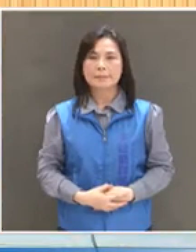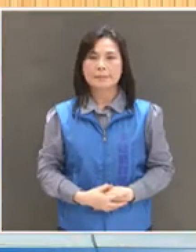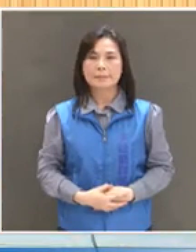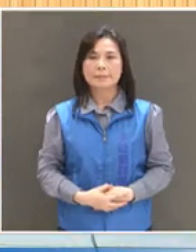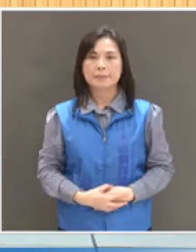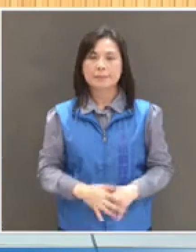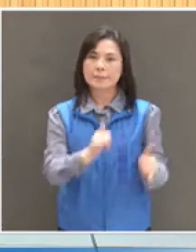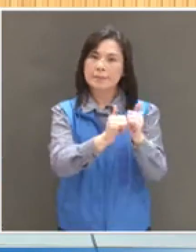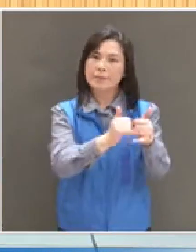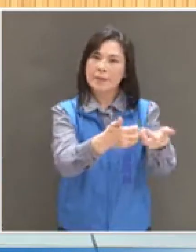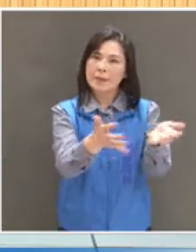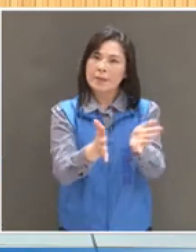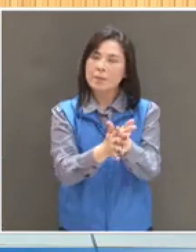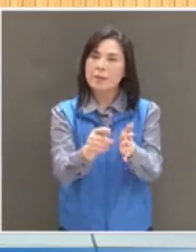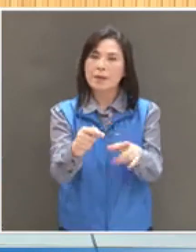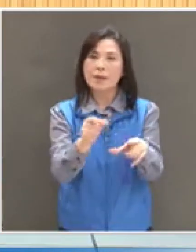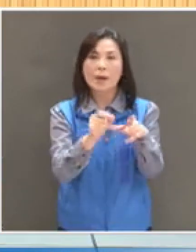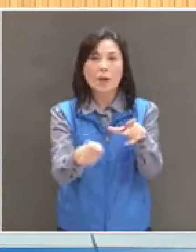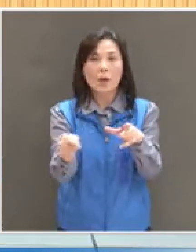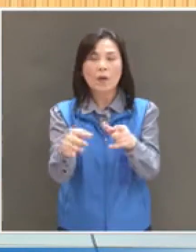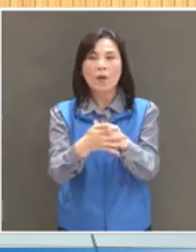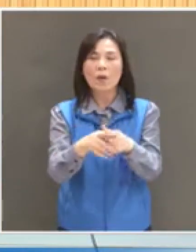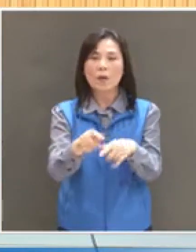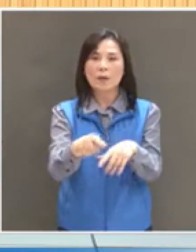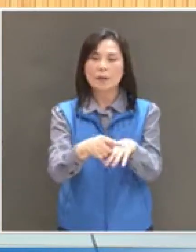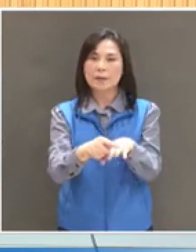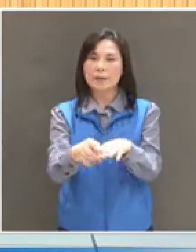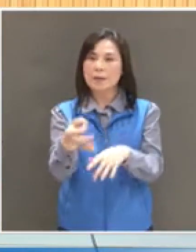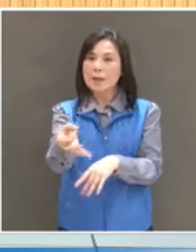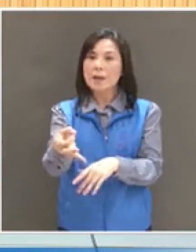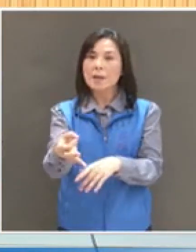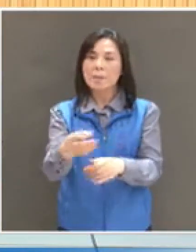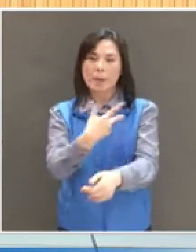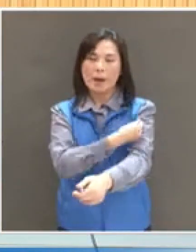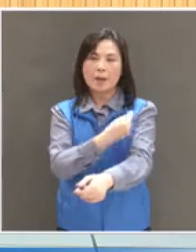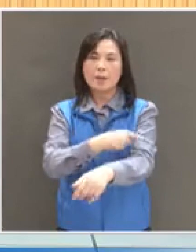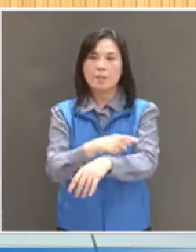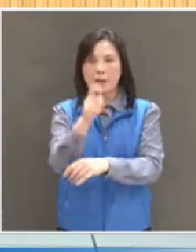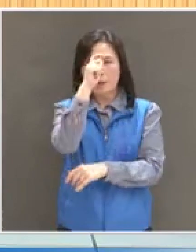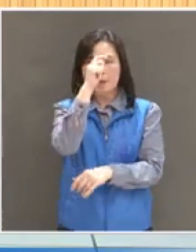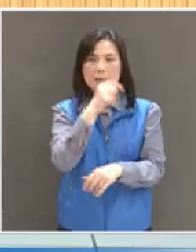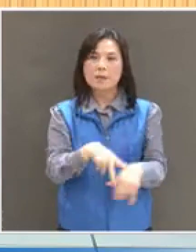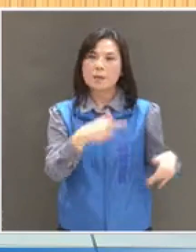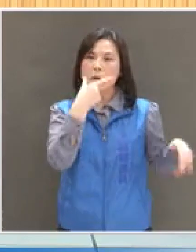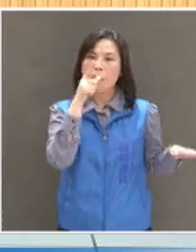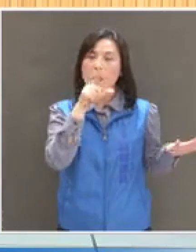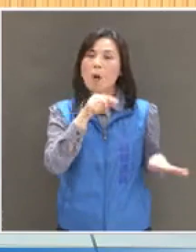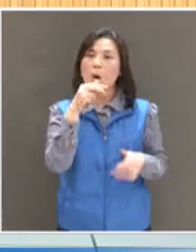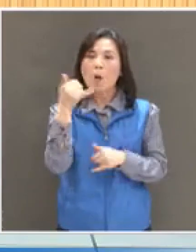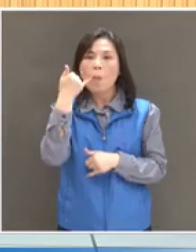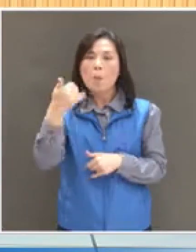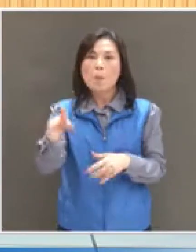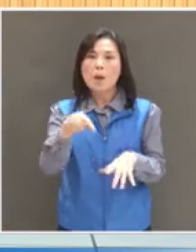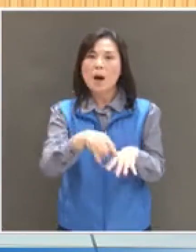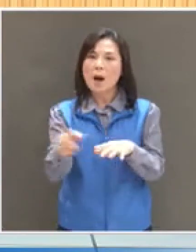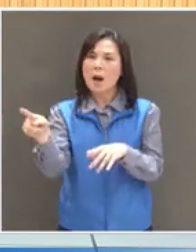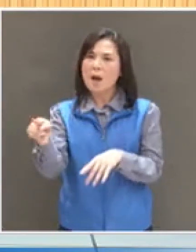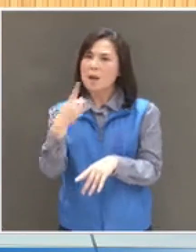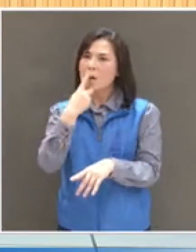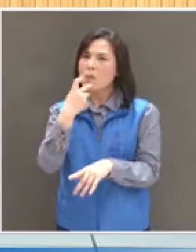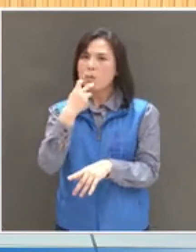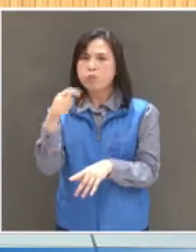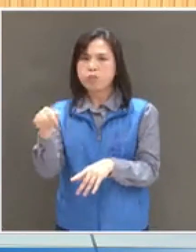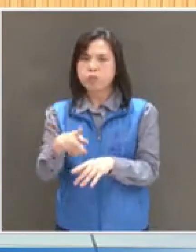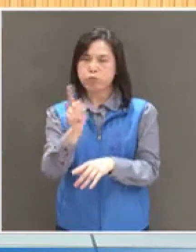民间的自救地建购买疫苗，希望比照鸿海取得紧急授权，但政院坚持不能并案讨论。指挥官